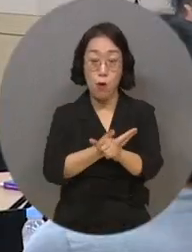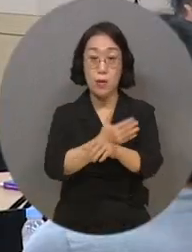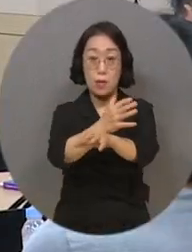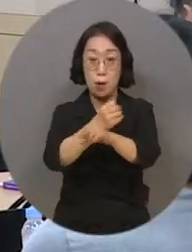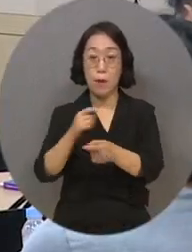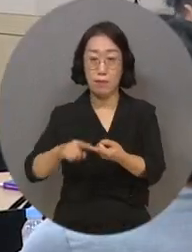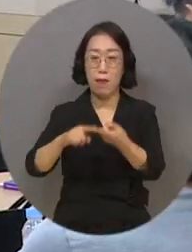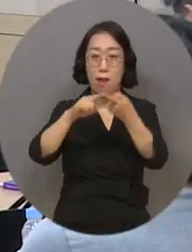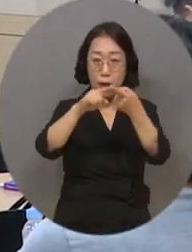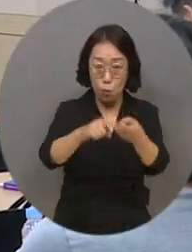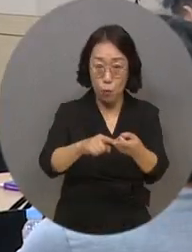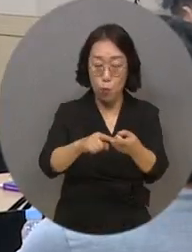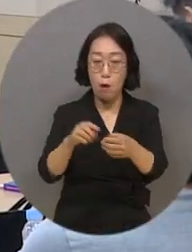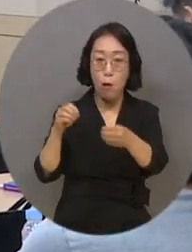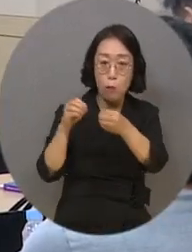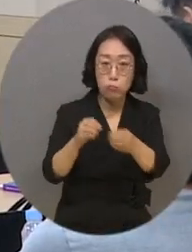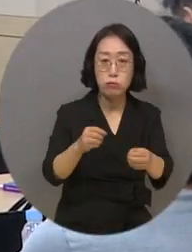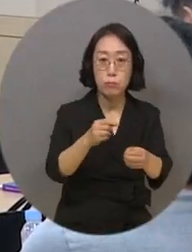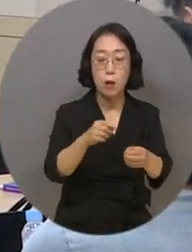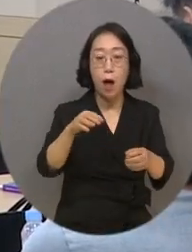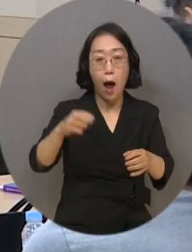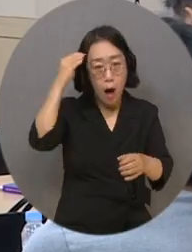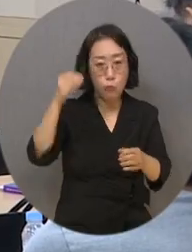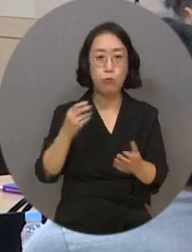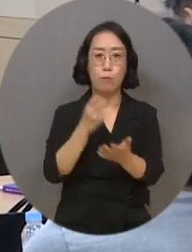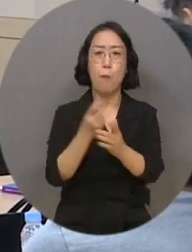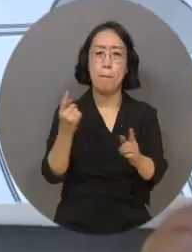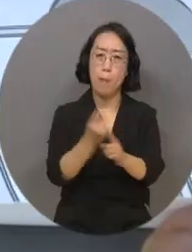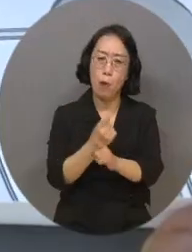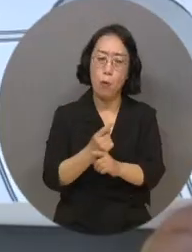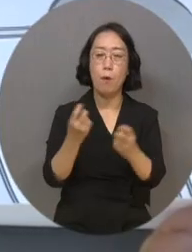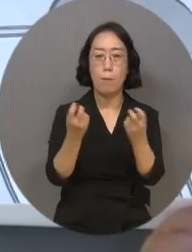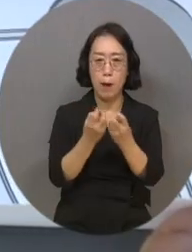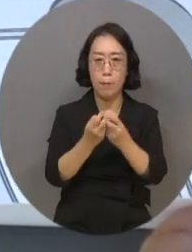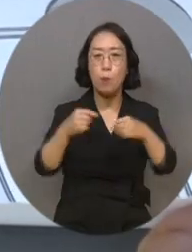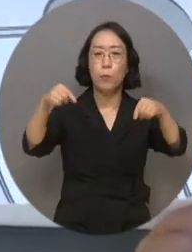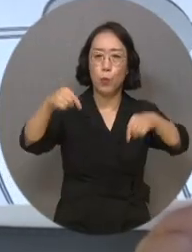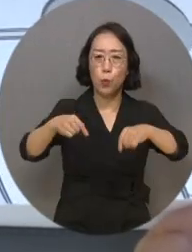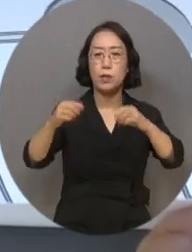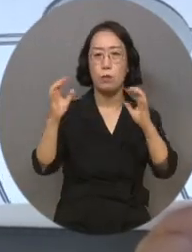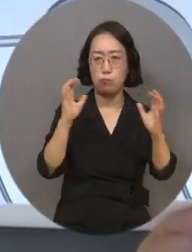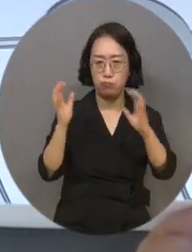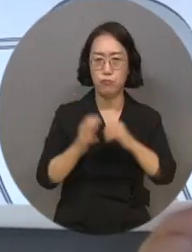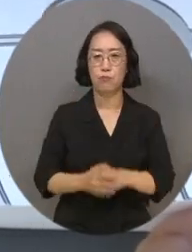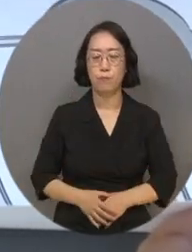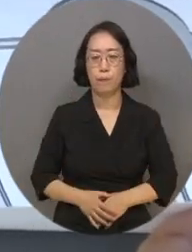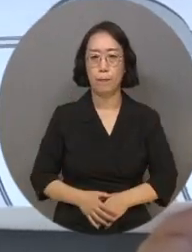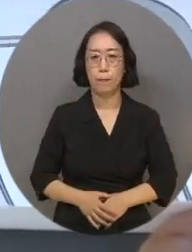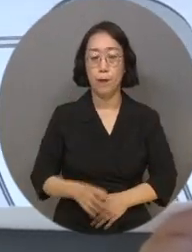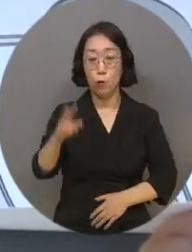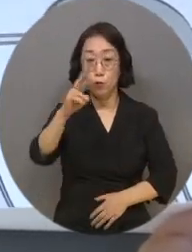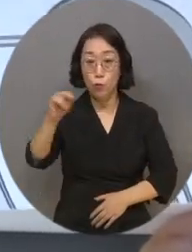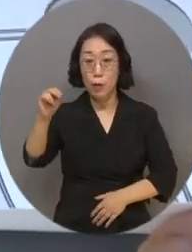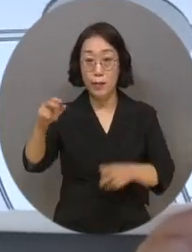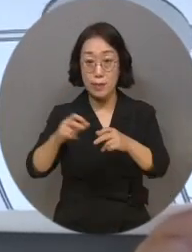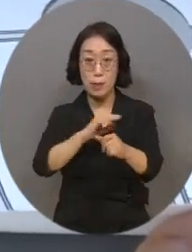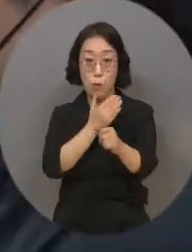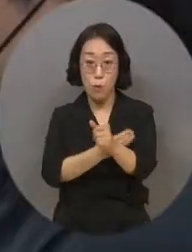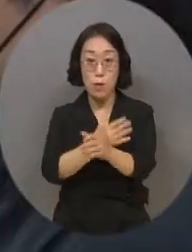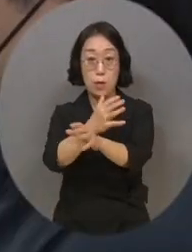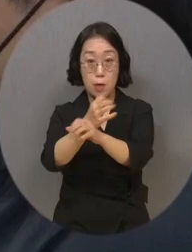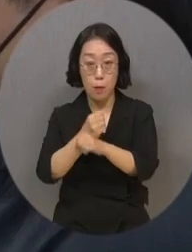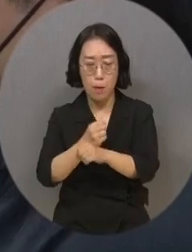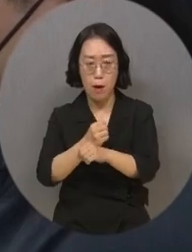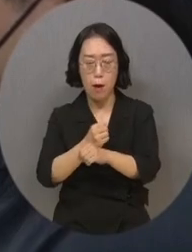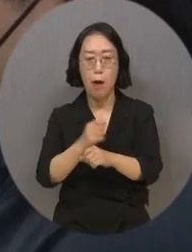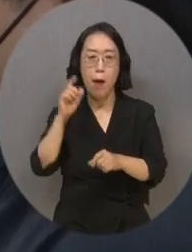위한 국내법 개선 방향에 대해서도 논의했습니다. 유엔 장애인 권리협약은 장애인의 전 생활 영역에서의